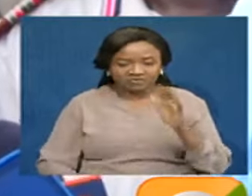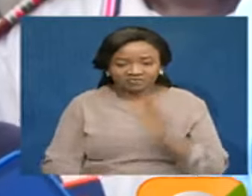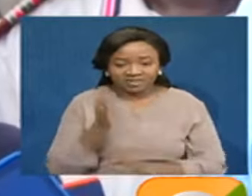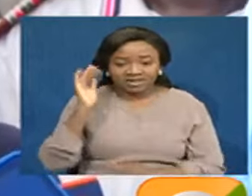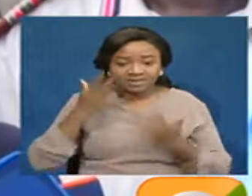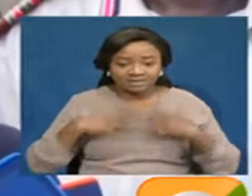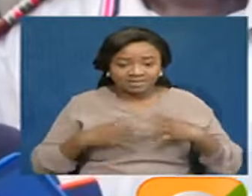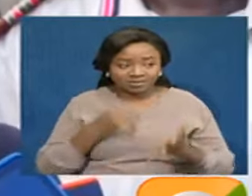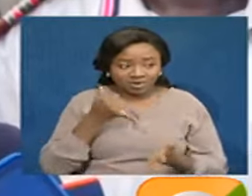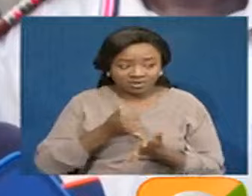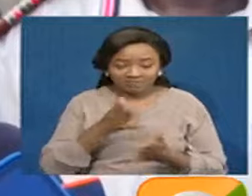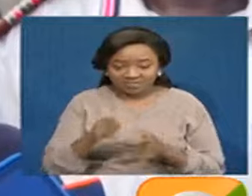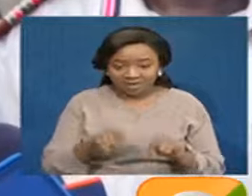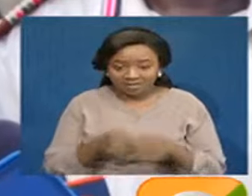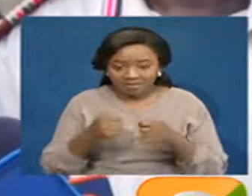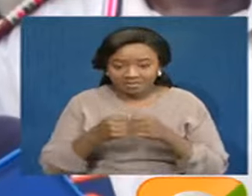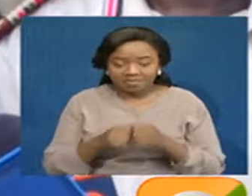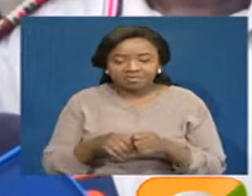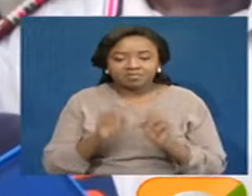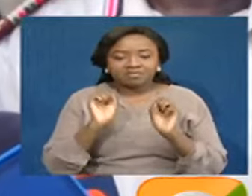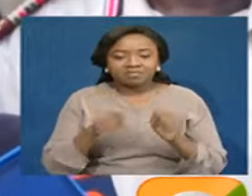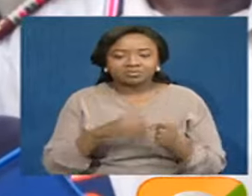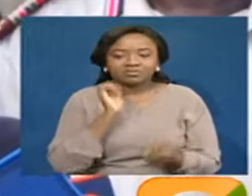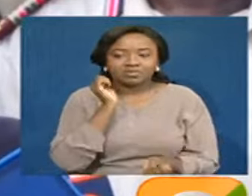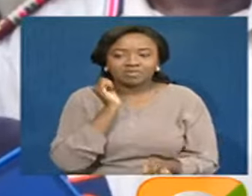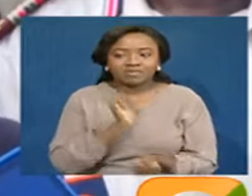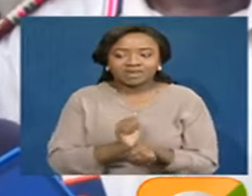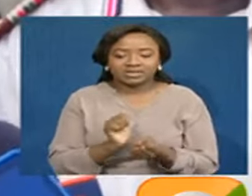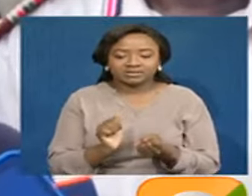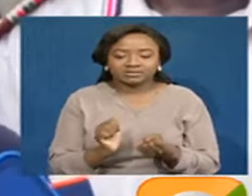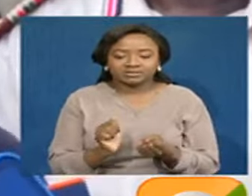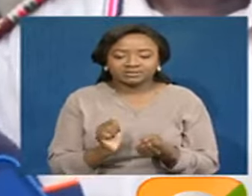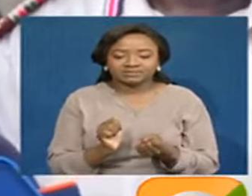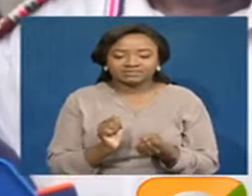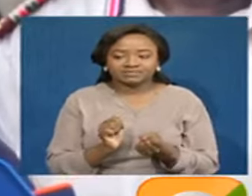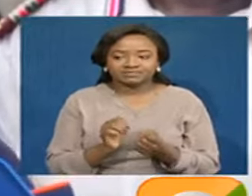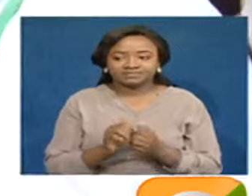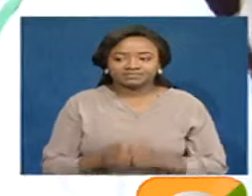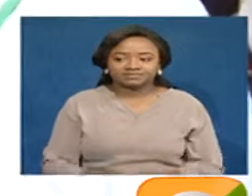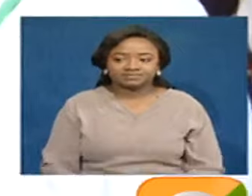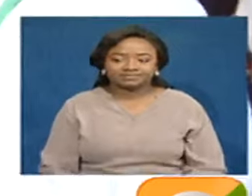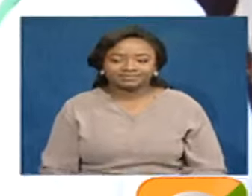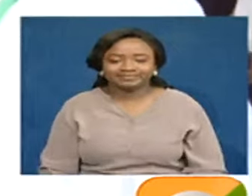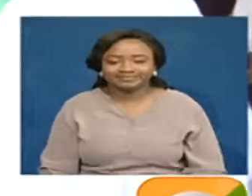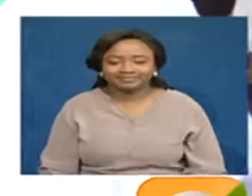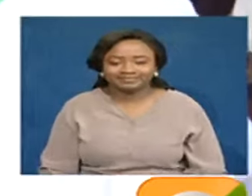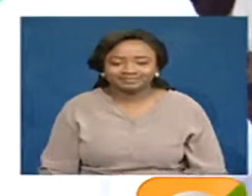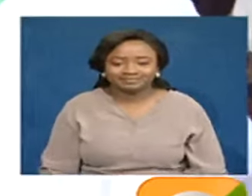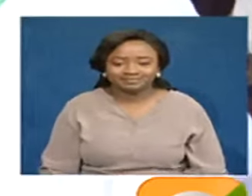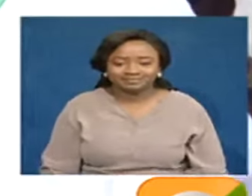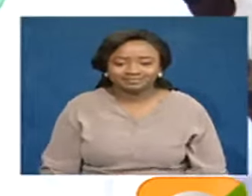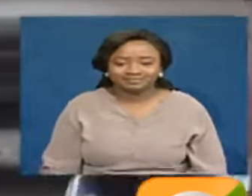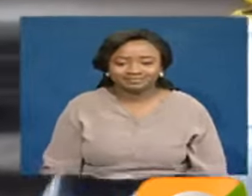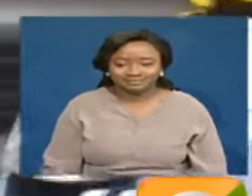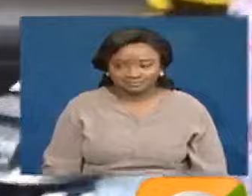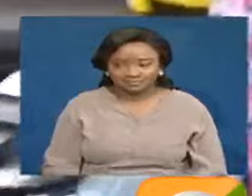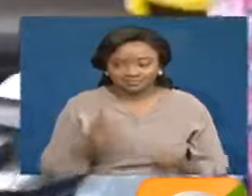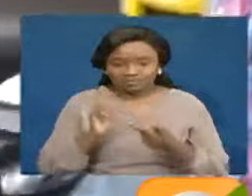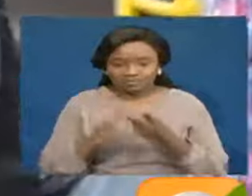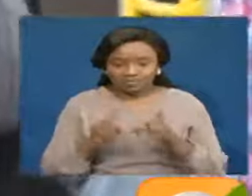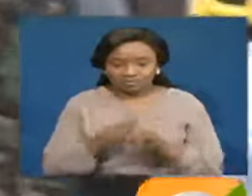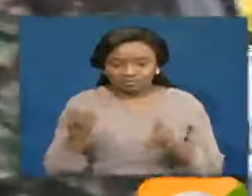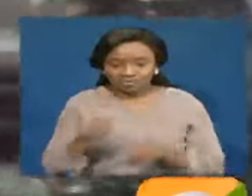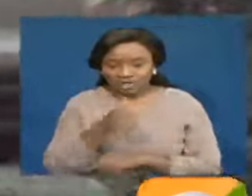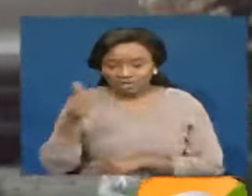ambao wanapatikana na makosa waweze kupata their punishment on time. Haya yanajiri huko mmoja wa walimu wakuu wa shule